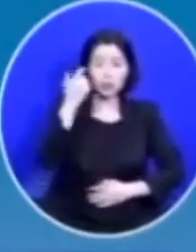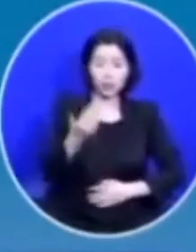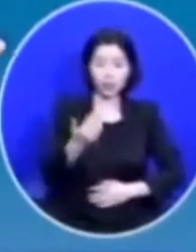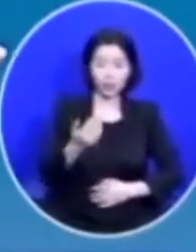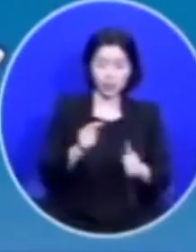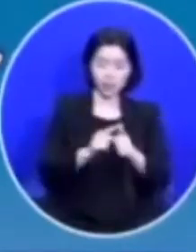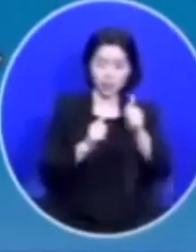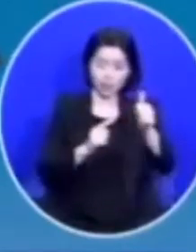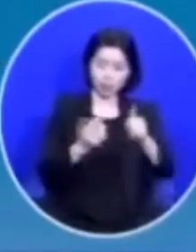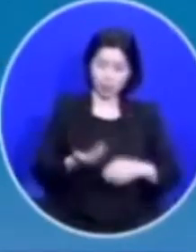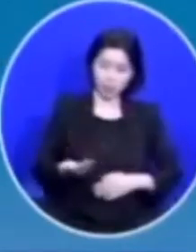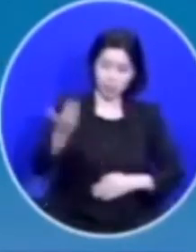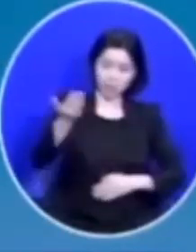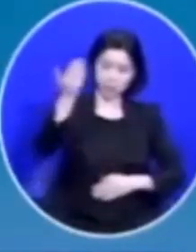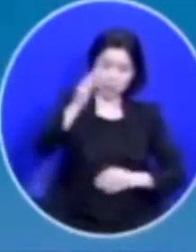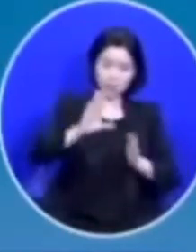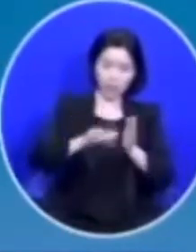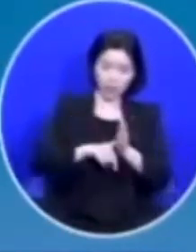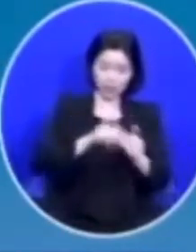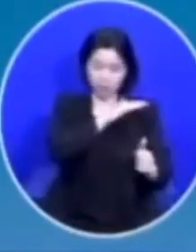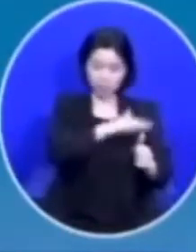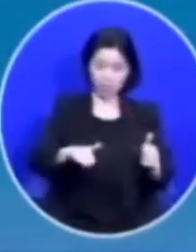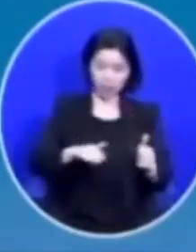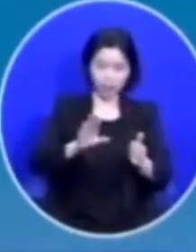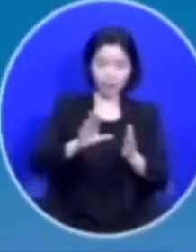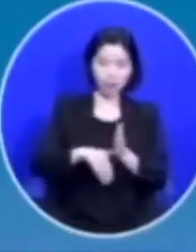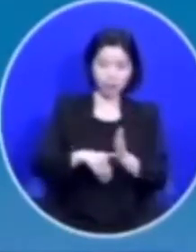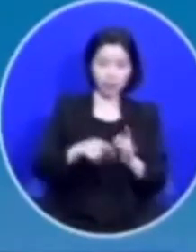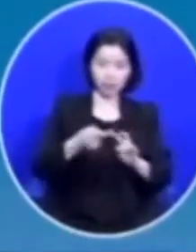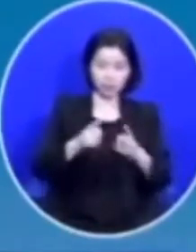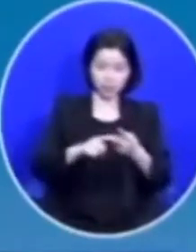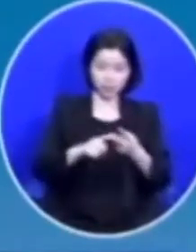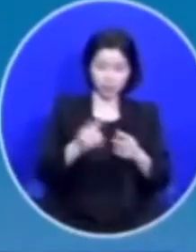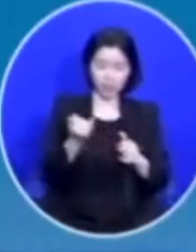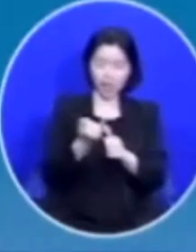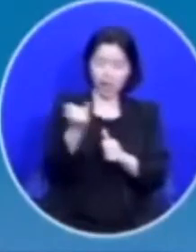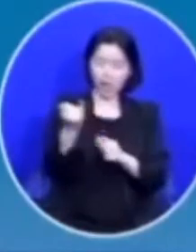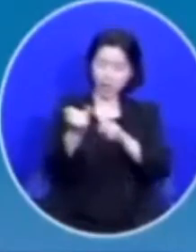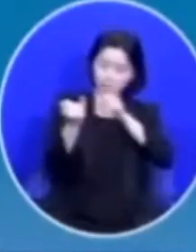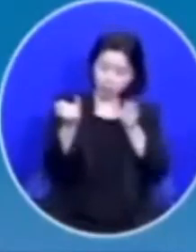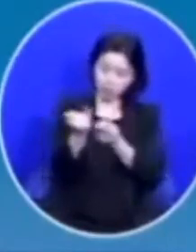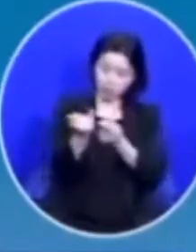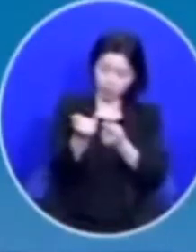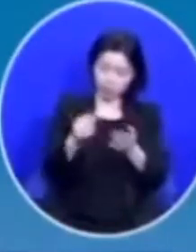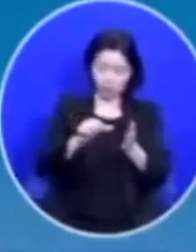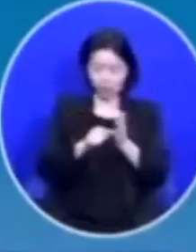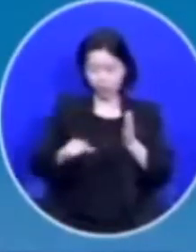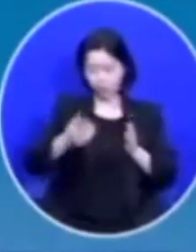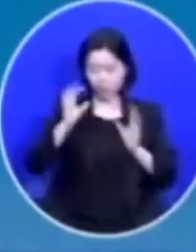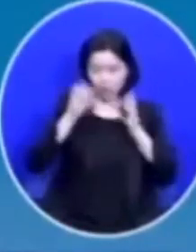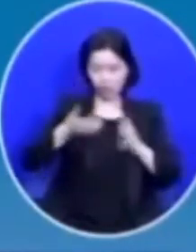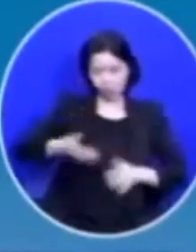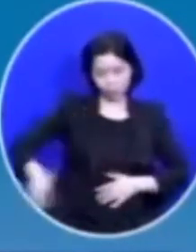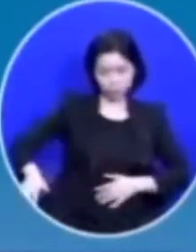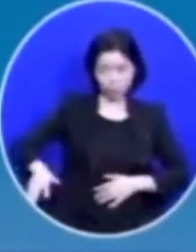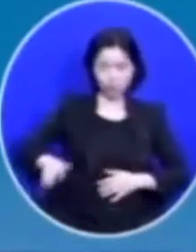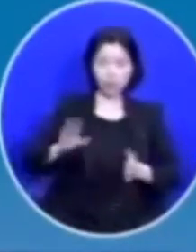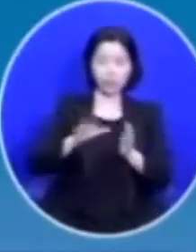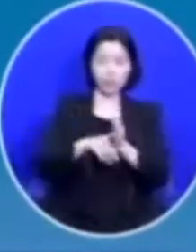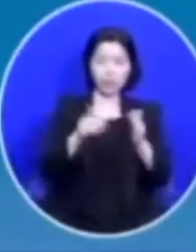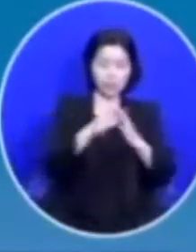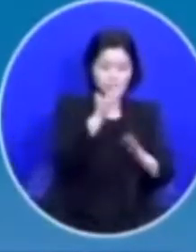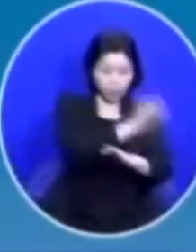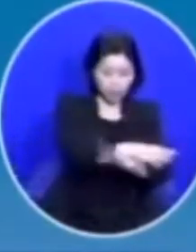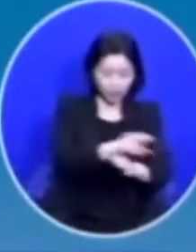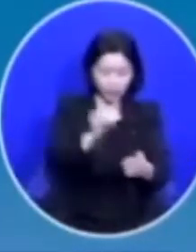남편이 승진할 때 나 해고될 되나 아내가 임신 할 때나 유산 할 때나 집을 구입할 때나